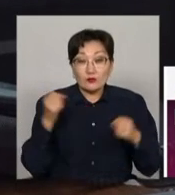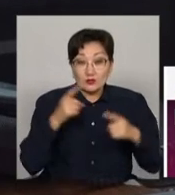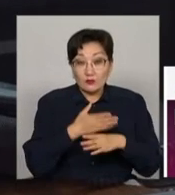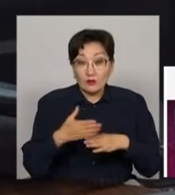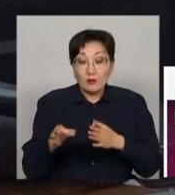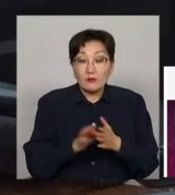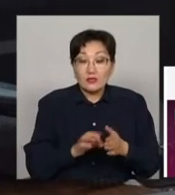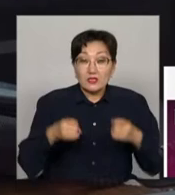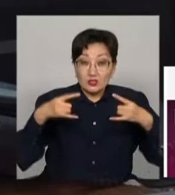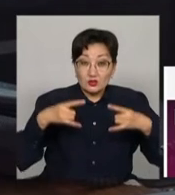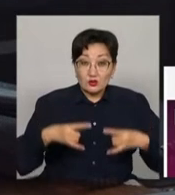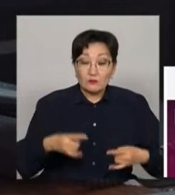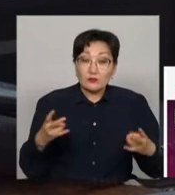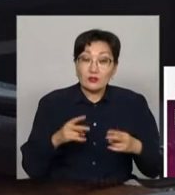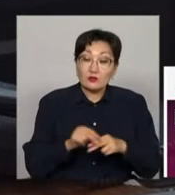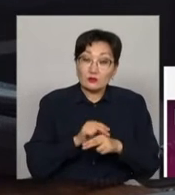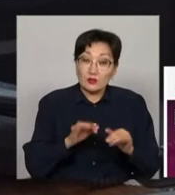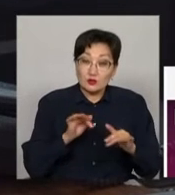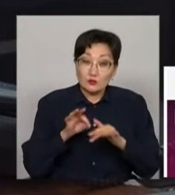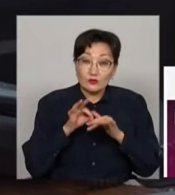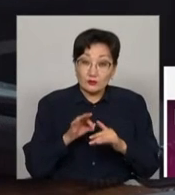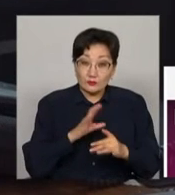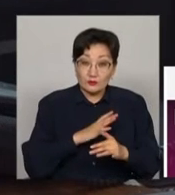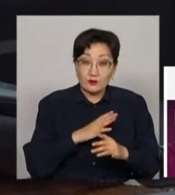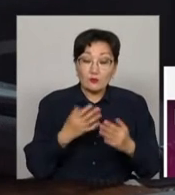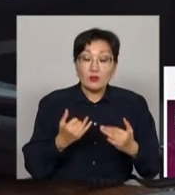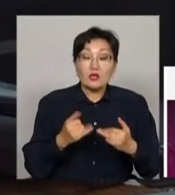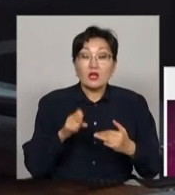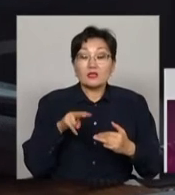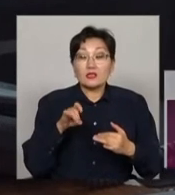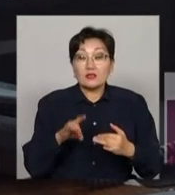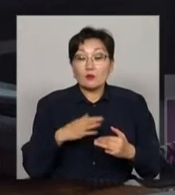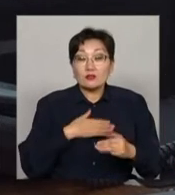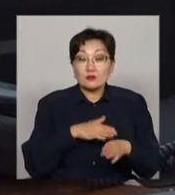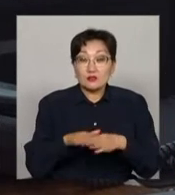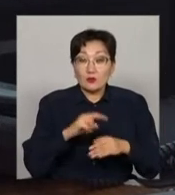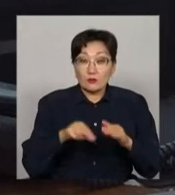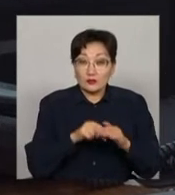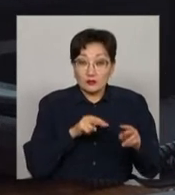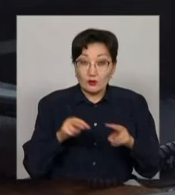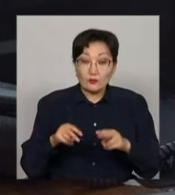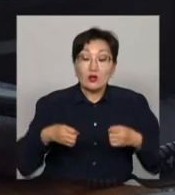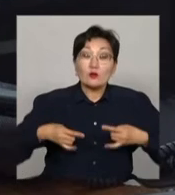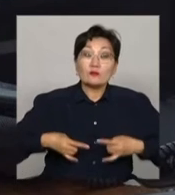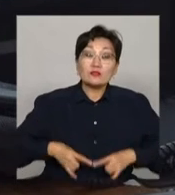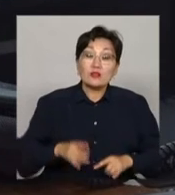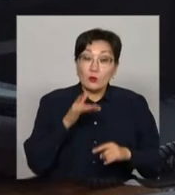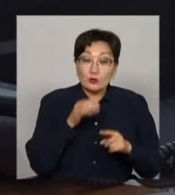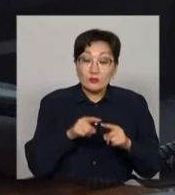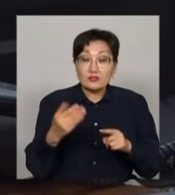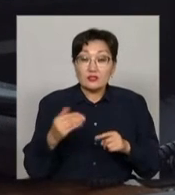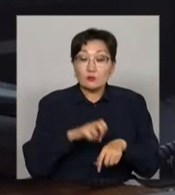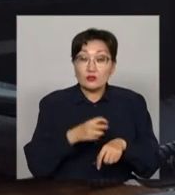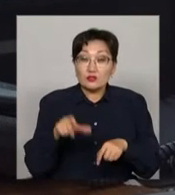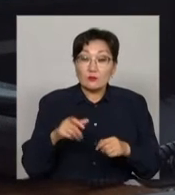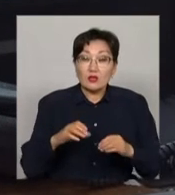бірден рентгенге түсірумен қажетті ем-дом шаралары көрсетілді. Қазір Әлтайыр біздің толық бақылауымызда. Ал дүниеге келген кезде оны